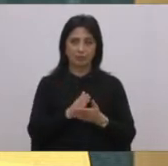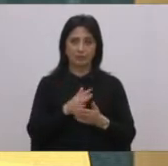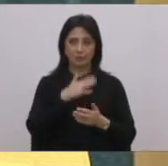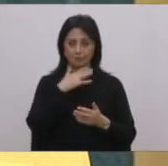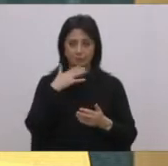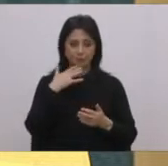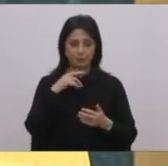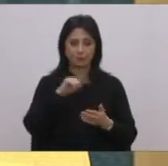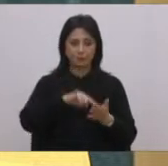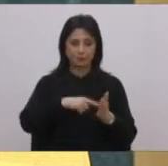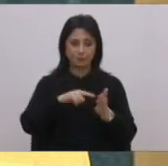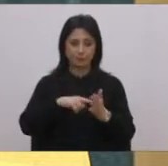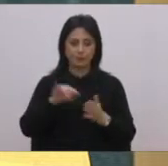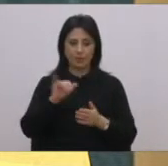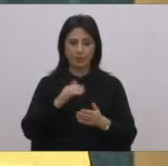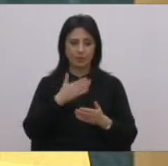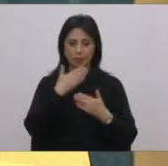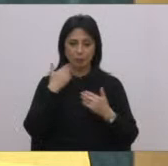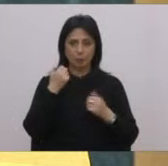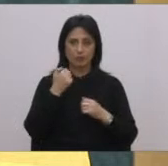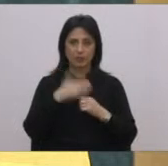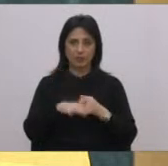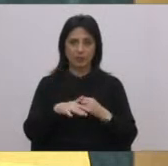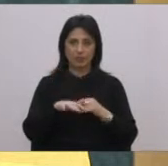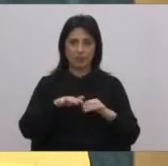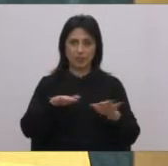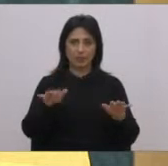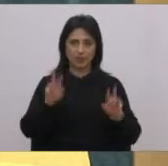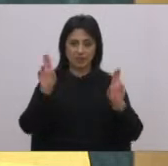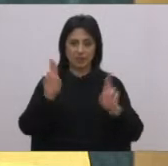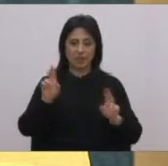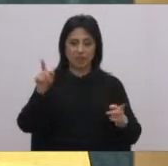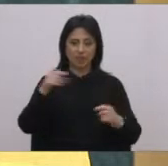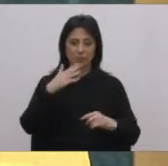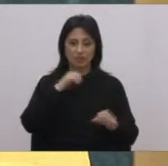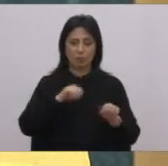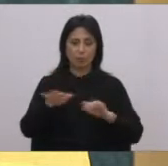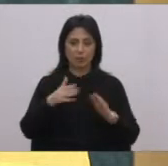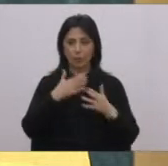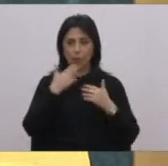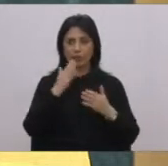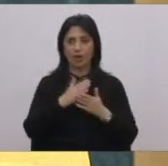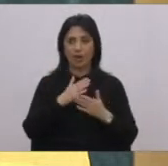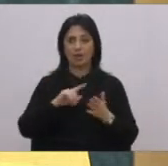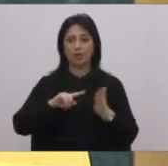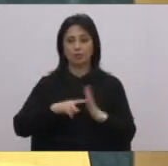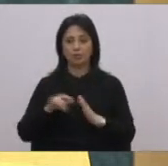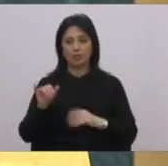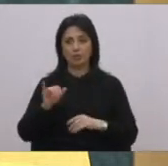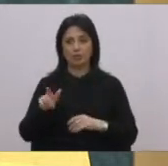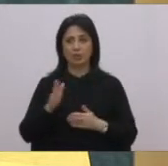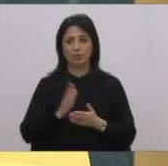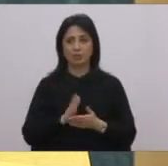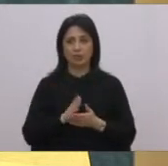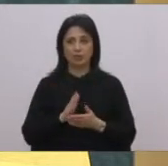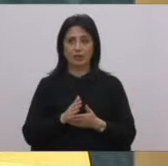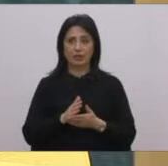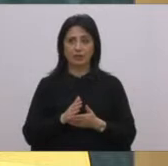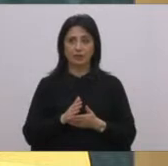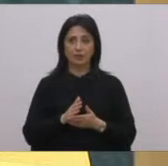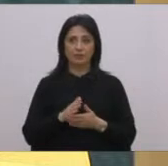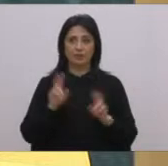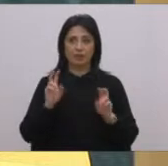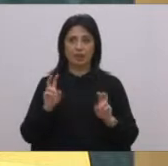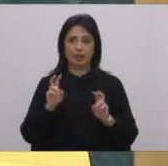ბევრი მდებარეობა, სადაც არ არის ცენტრალიზებული, არ არის სტანდარტის შესაბამისი წყალმომარაგება, არის მდებარეობები, სადაც გვაქვს